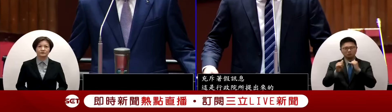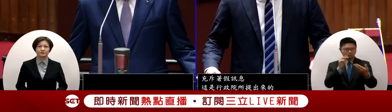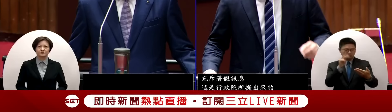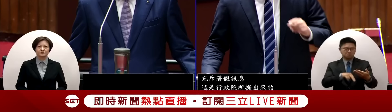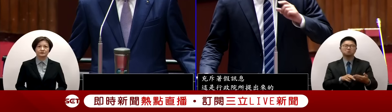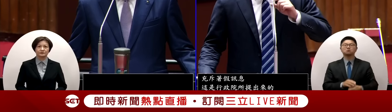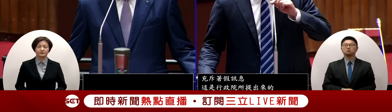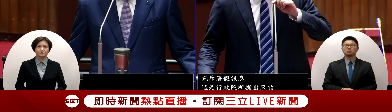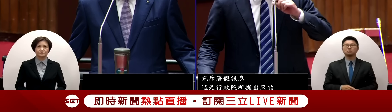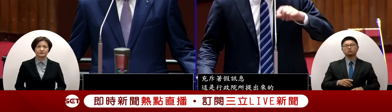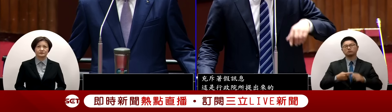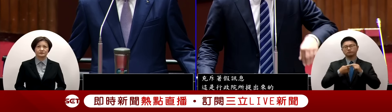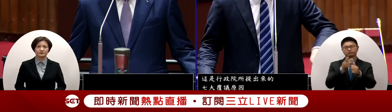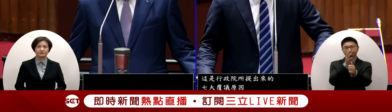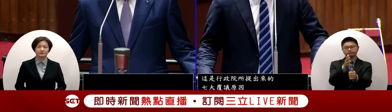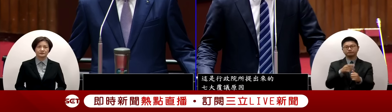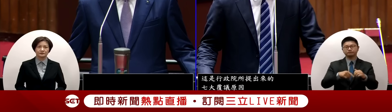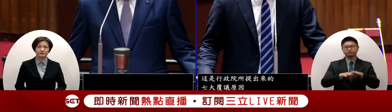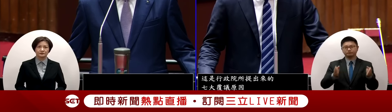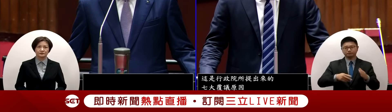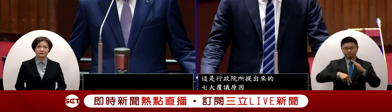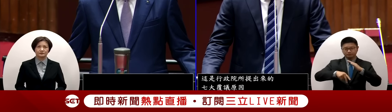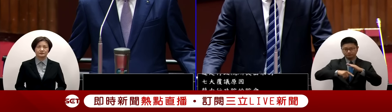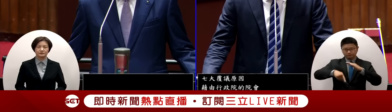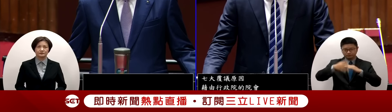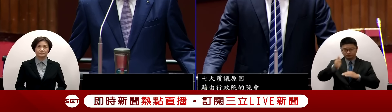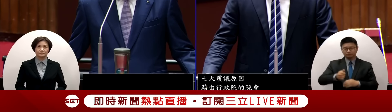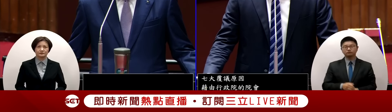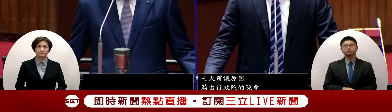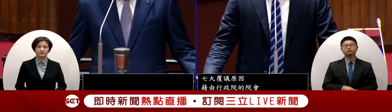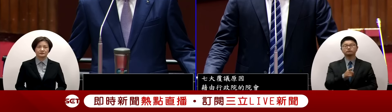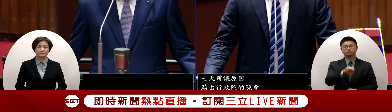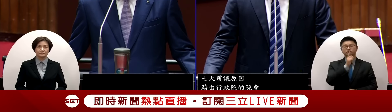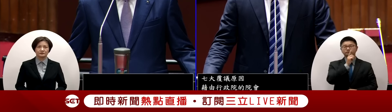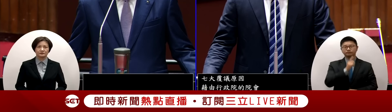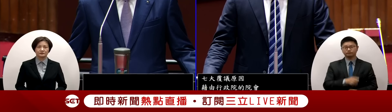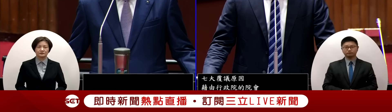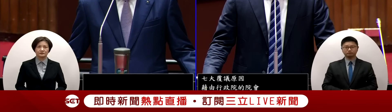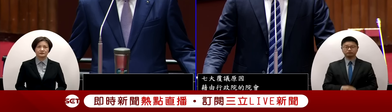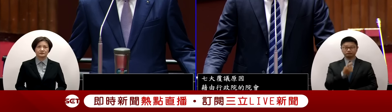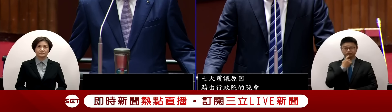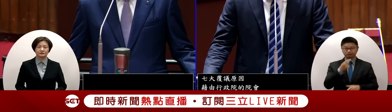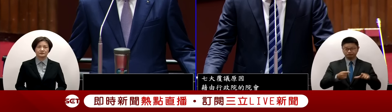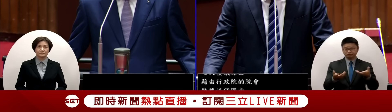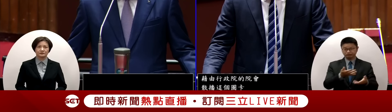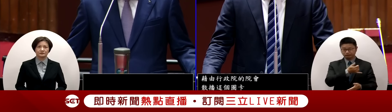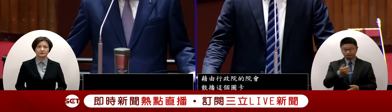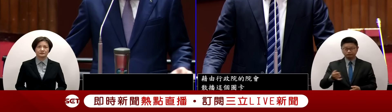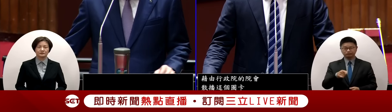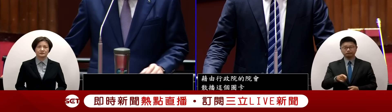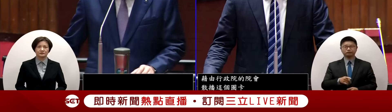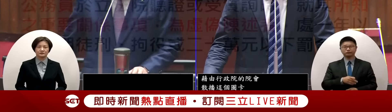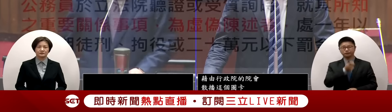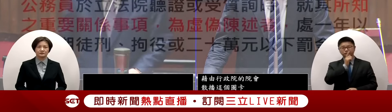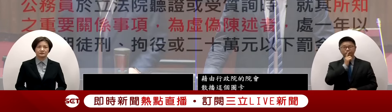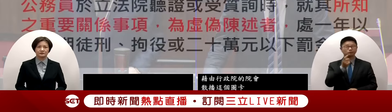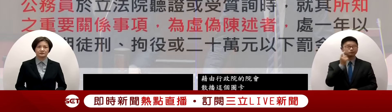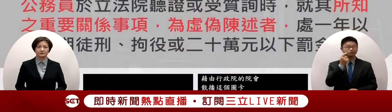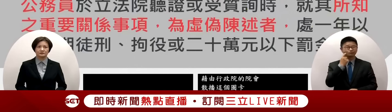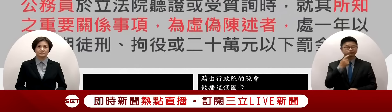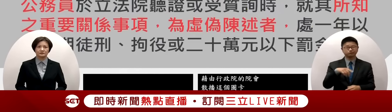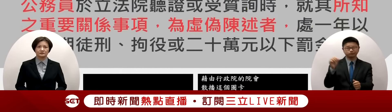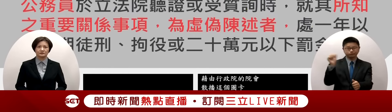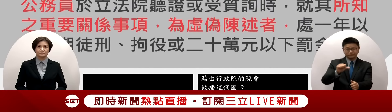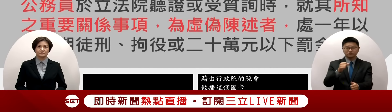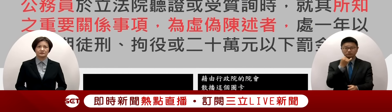我要第一个请教啊卓院长的事情是，你们说怀疑公务员虚伪陈述就可以科以刑